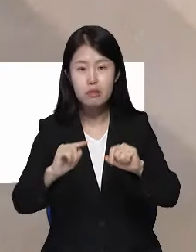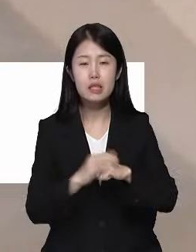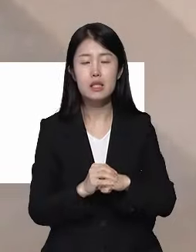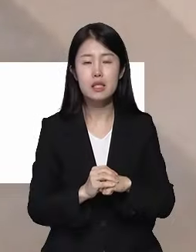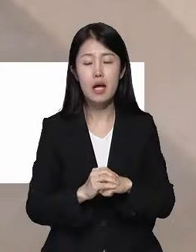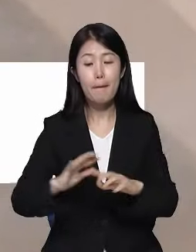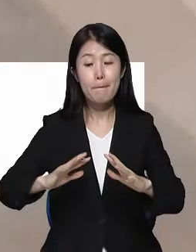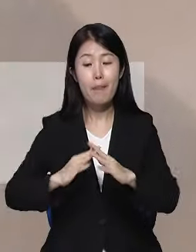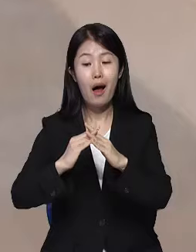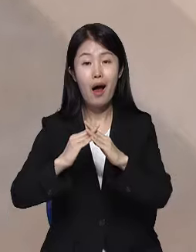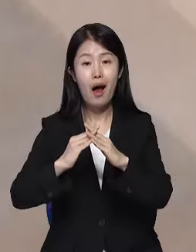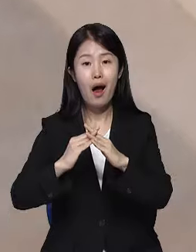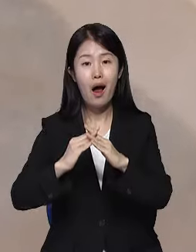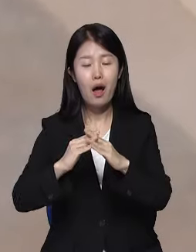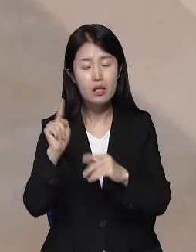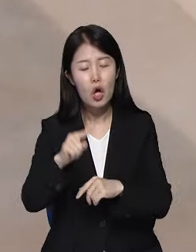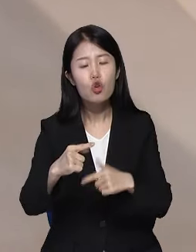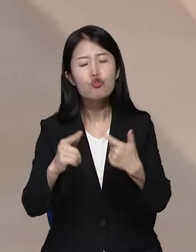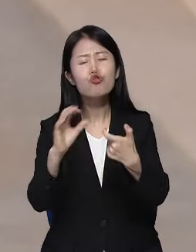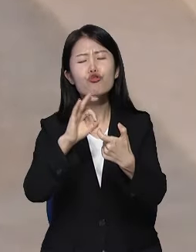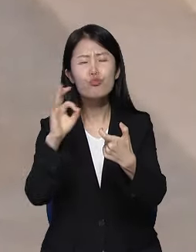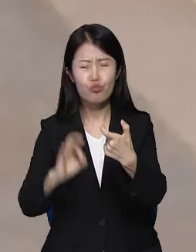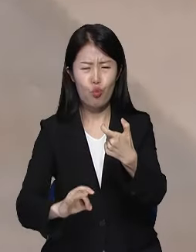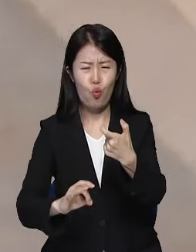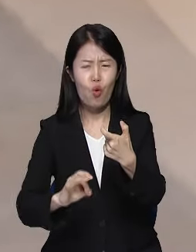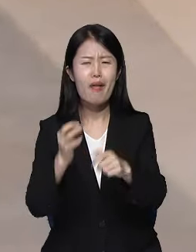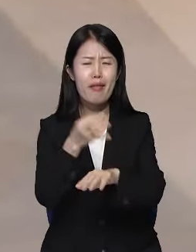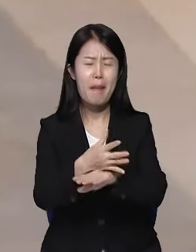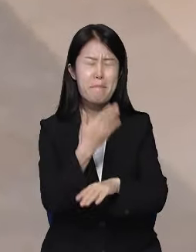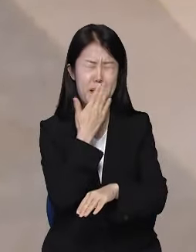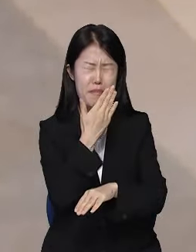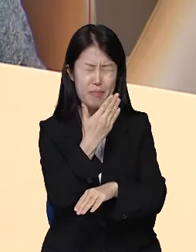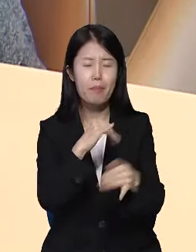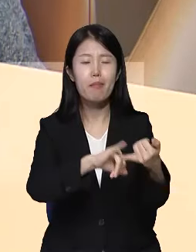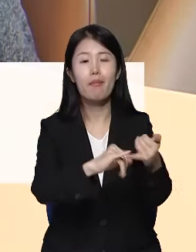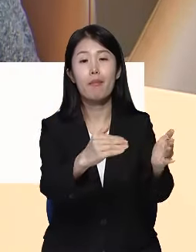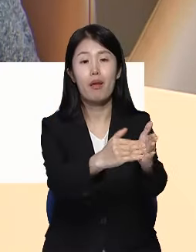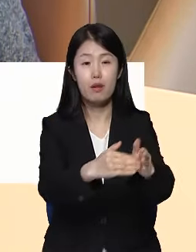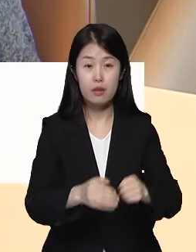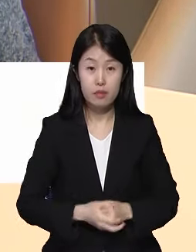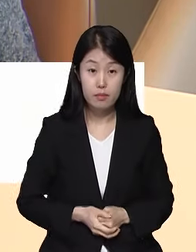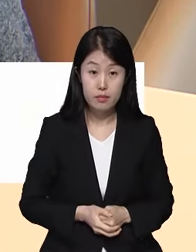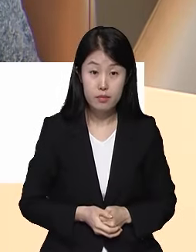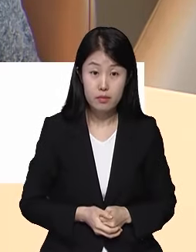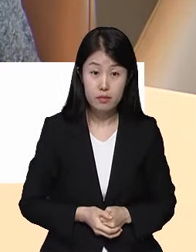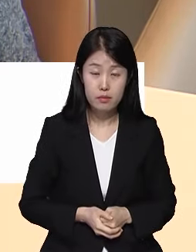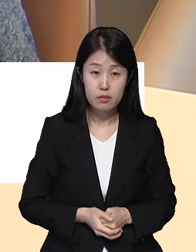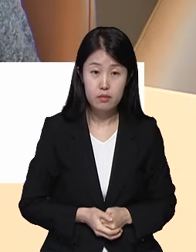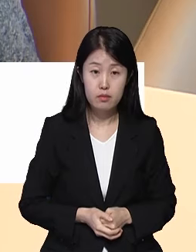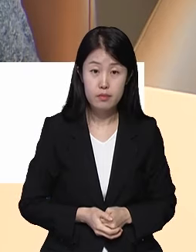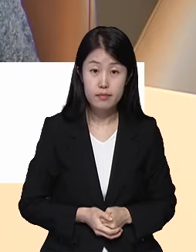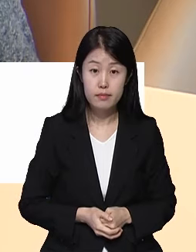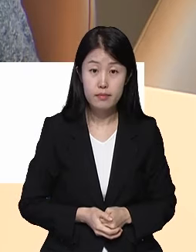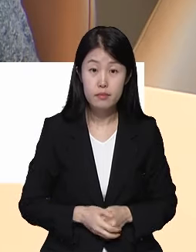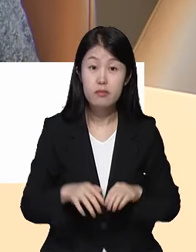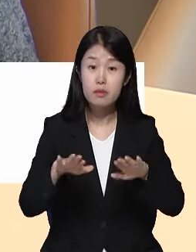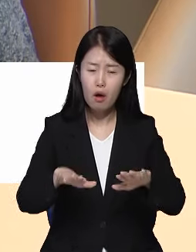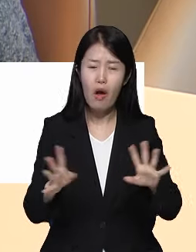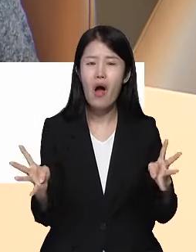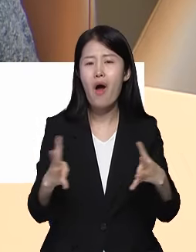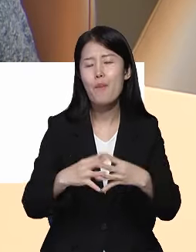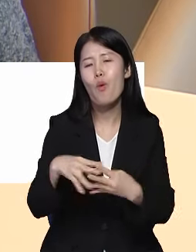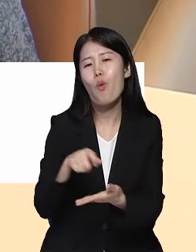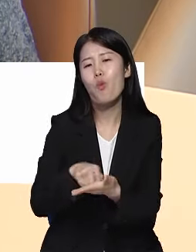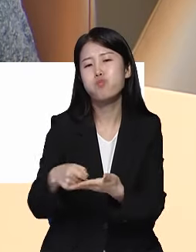원가의 60%에 주겠다고 약속한 것입니다. 택지를 줄 테니 합의서를 좀 써주라.